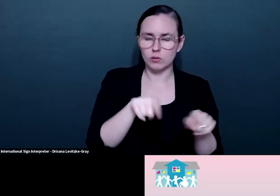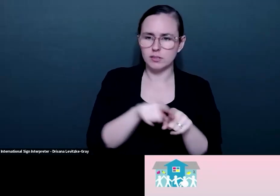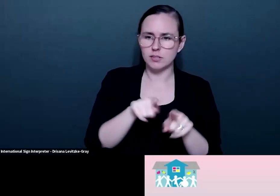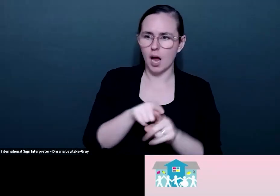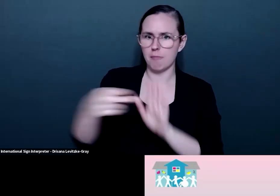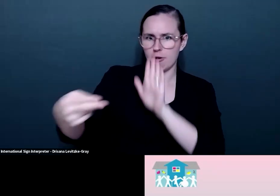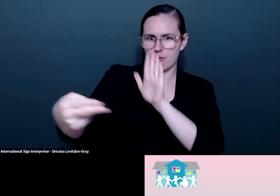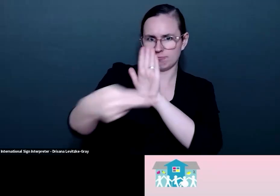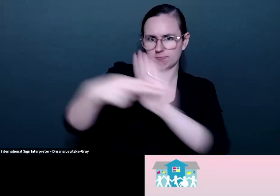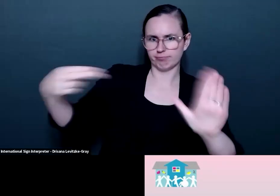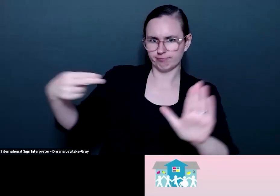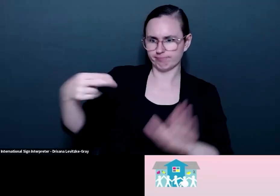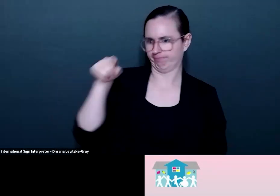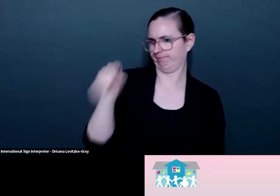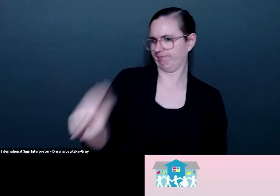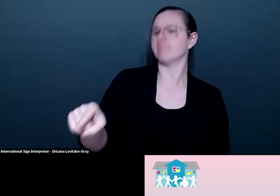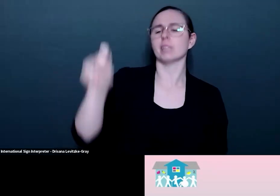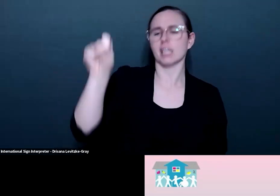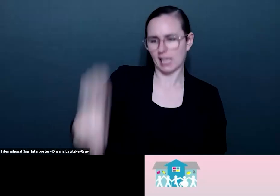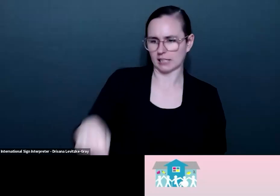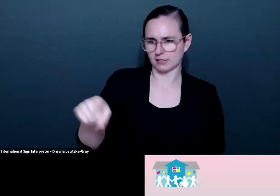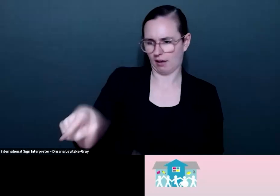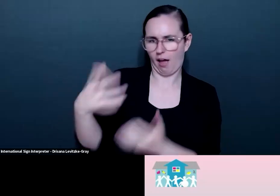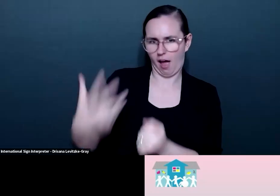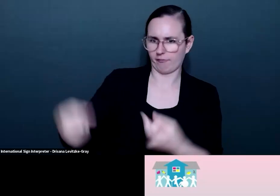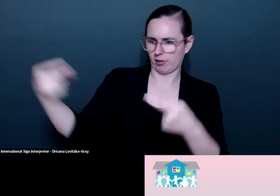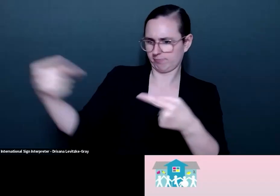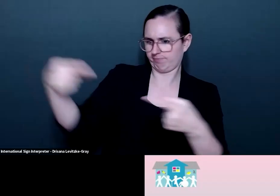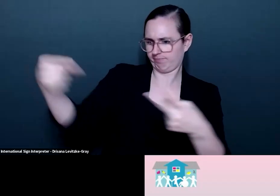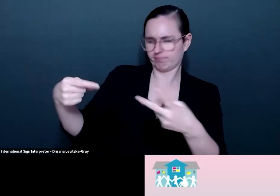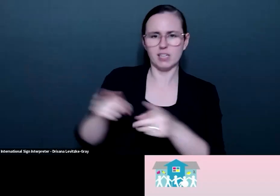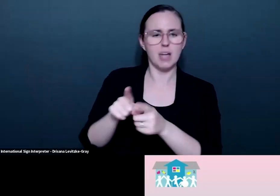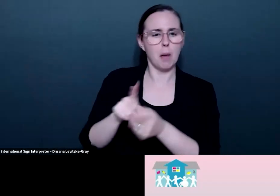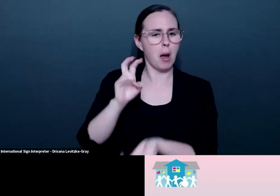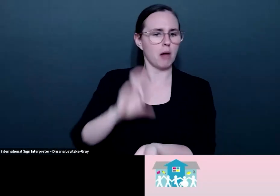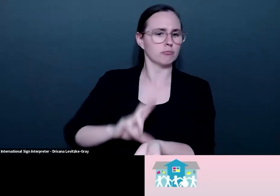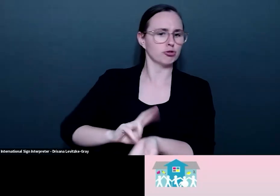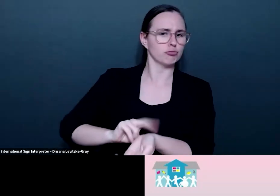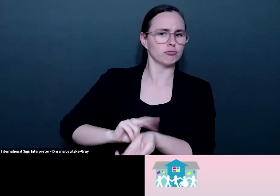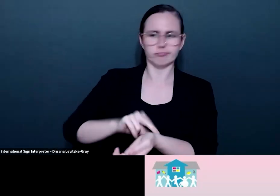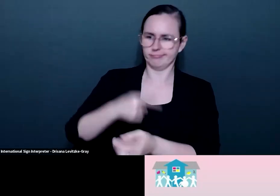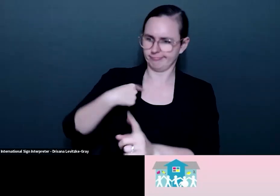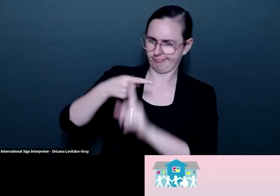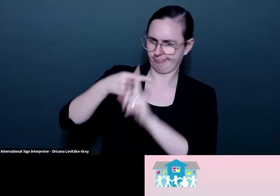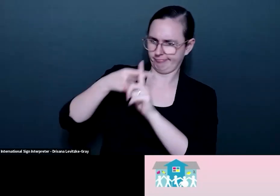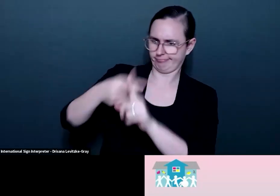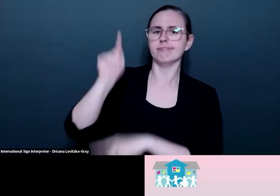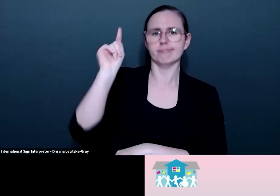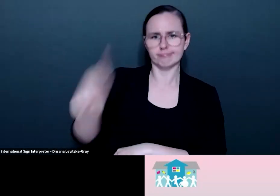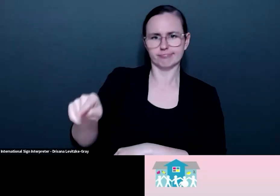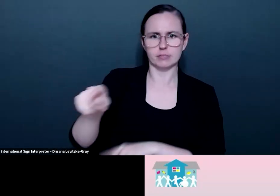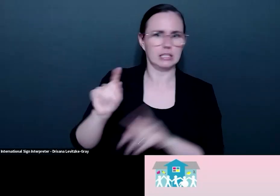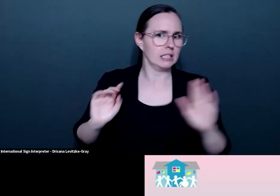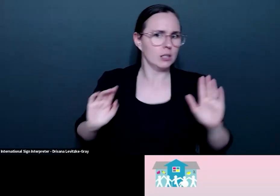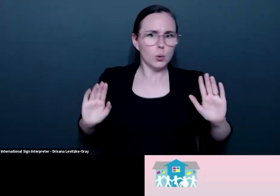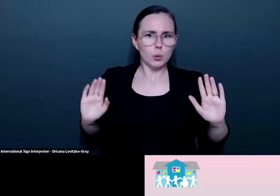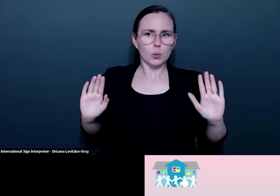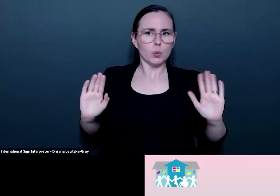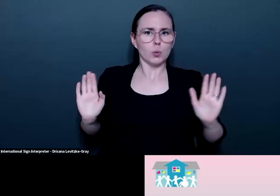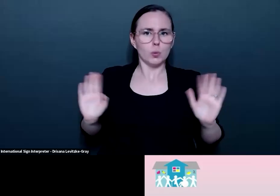dire spécifiquement quel genre de système, d'outils qui sera